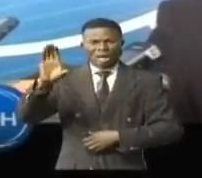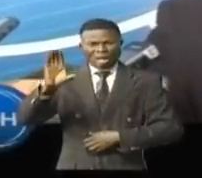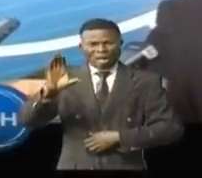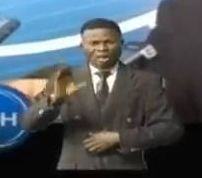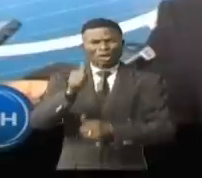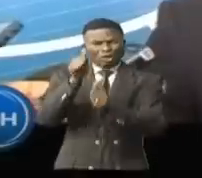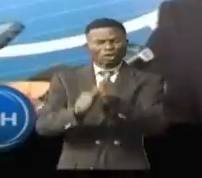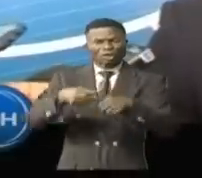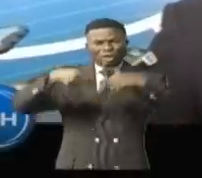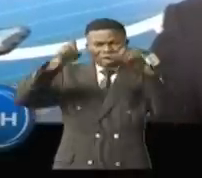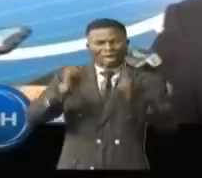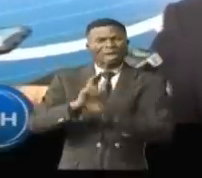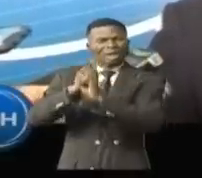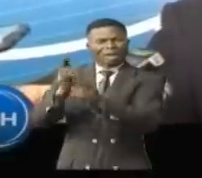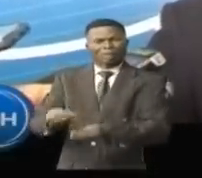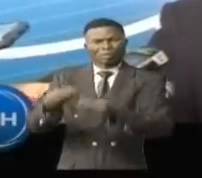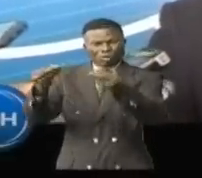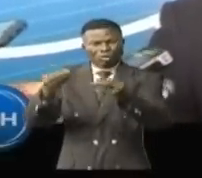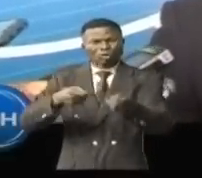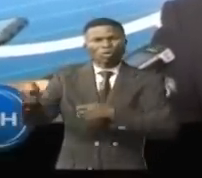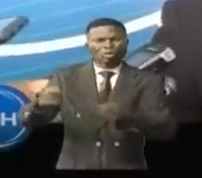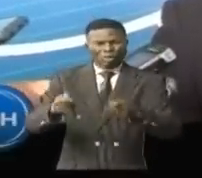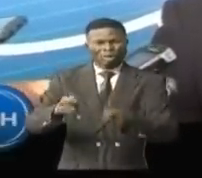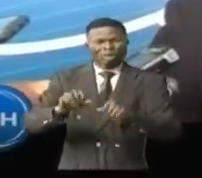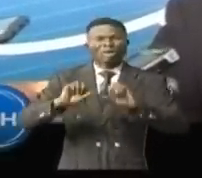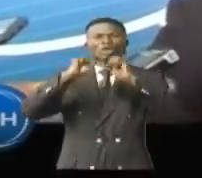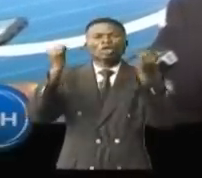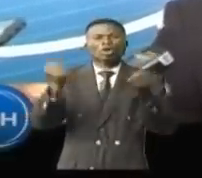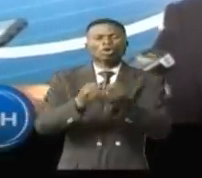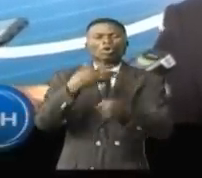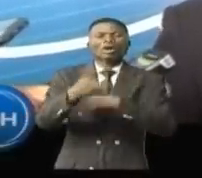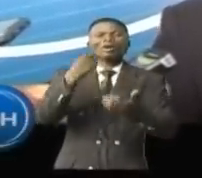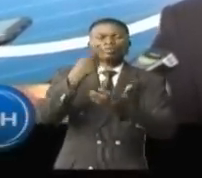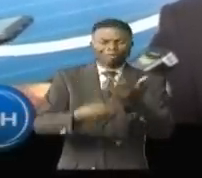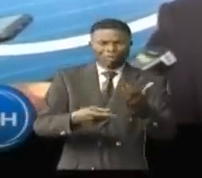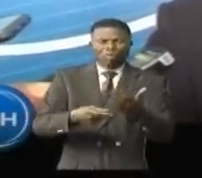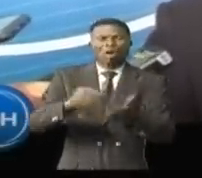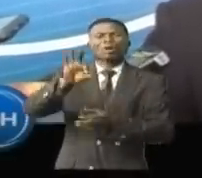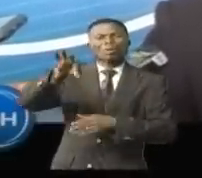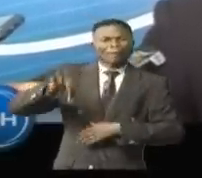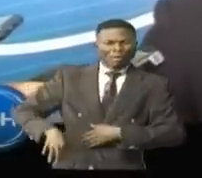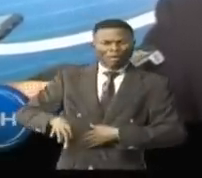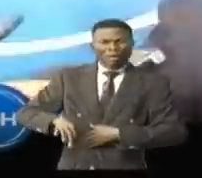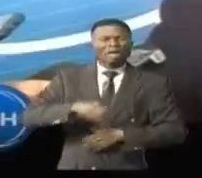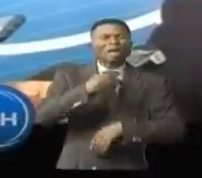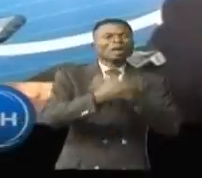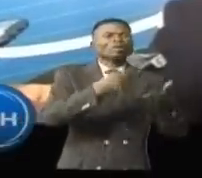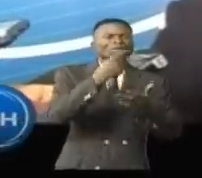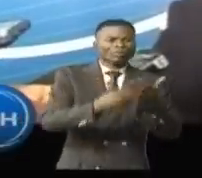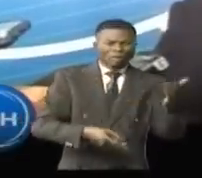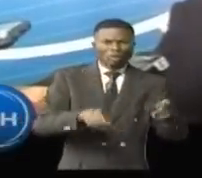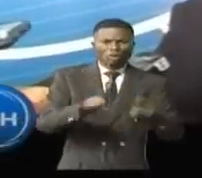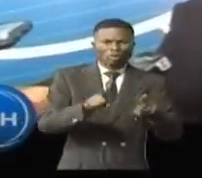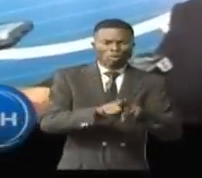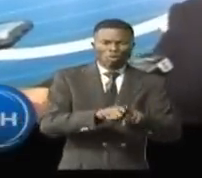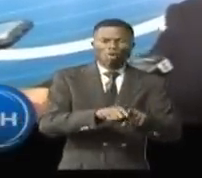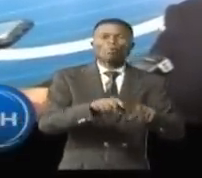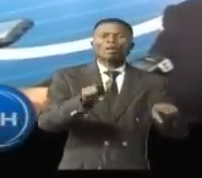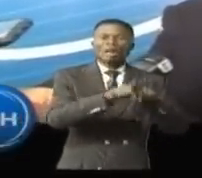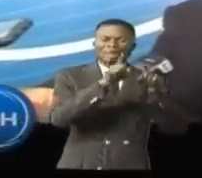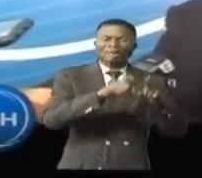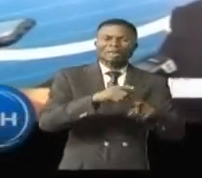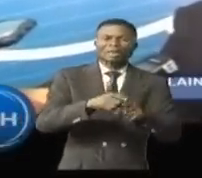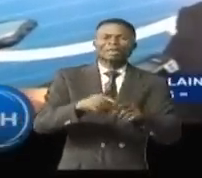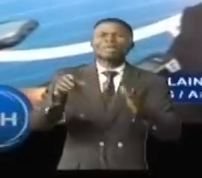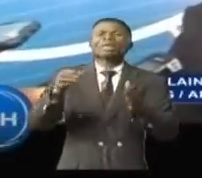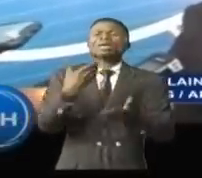chaque année le rapport sur le marché. Qu'est-ce que ces sociétés-là ont fait comme chiffre d'affaires? Qu'est-ce qu'elles ont fait comme indemnisation? Quels sont